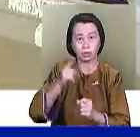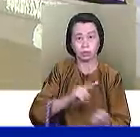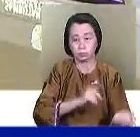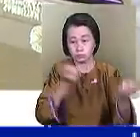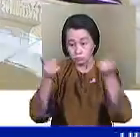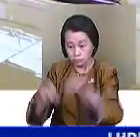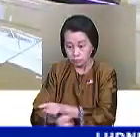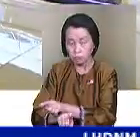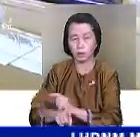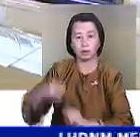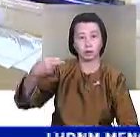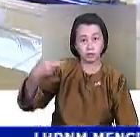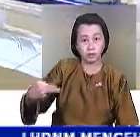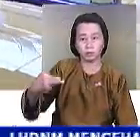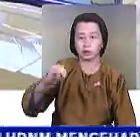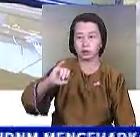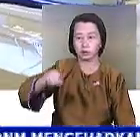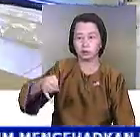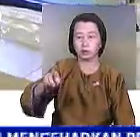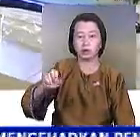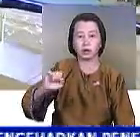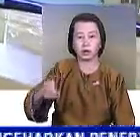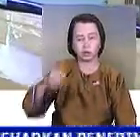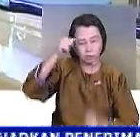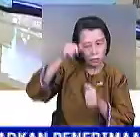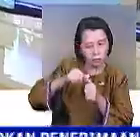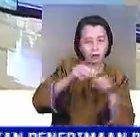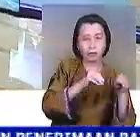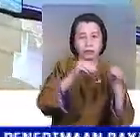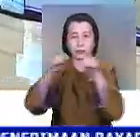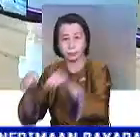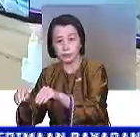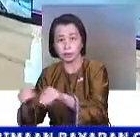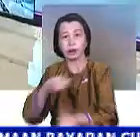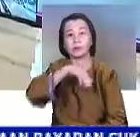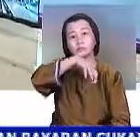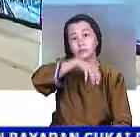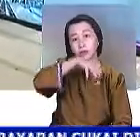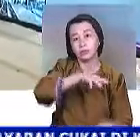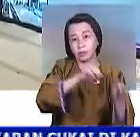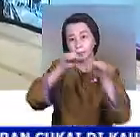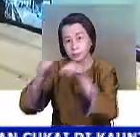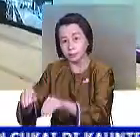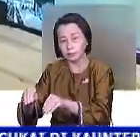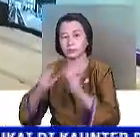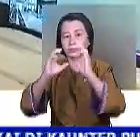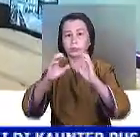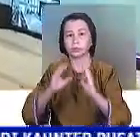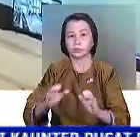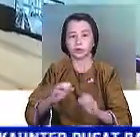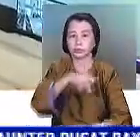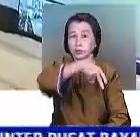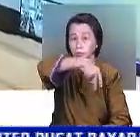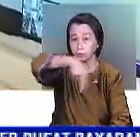hijrah yang bukan sekadar mengenang perpindahan Nabi Muhammad sallallahu alaihi wasallam secara